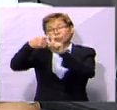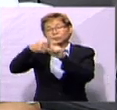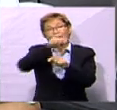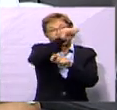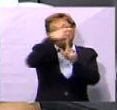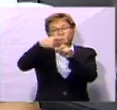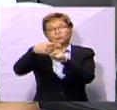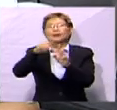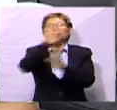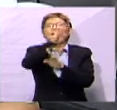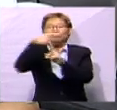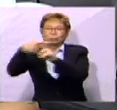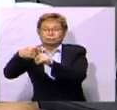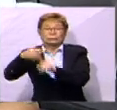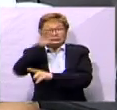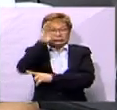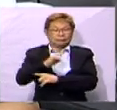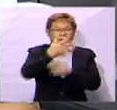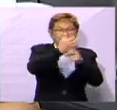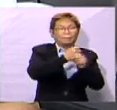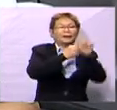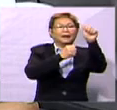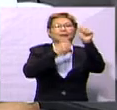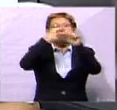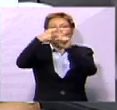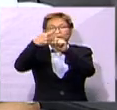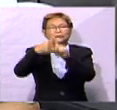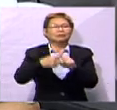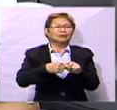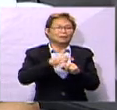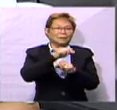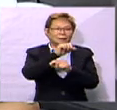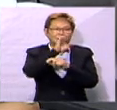jugalah tak pernah lagi kita dapat A positif B tak